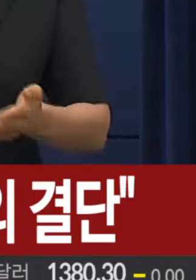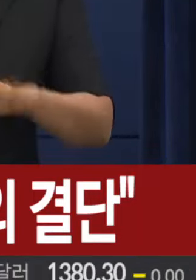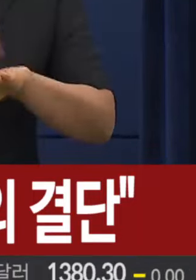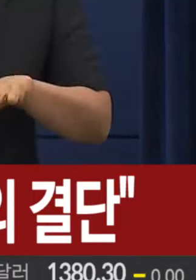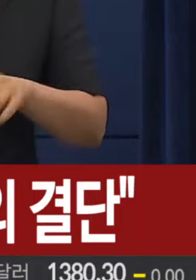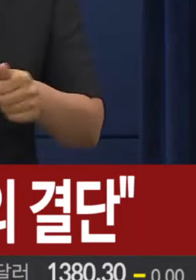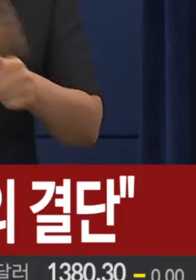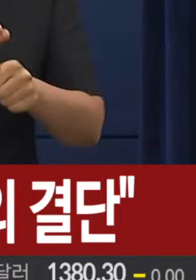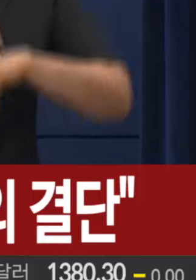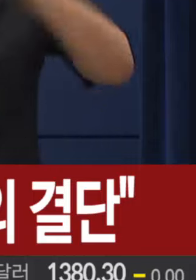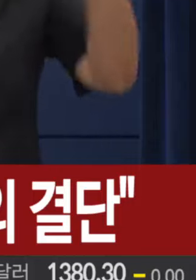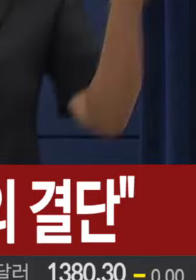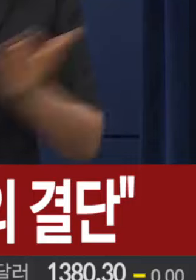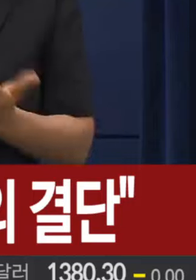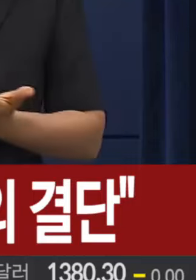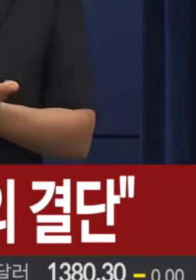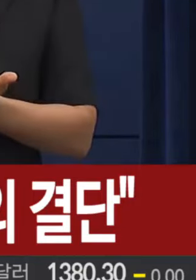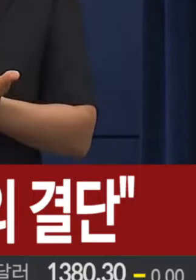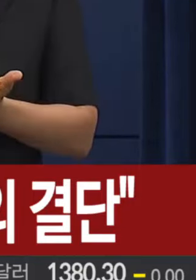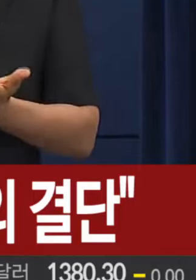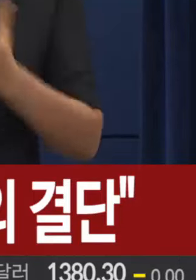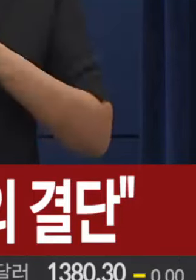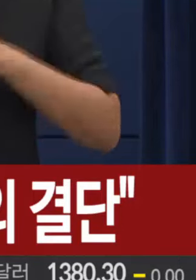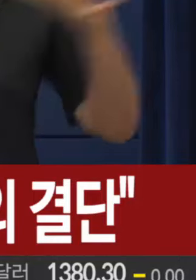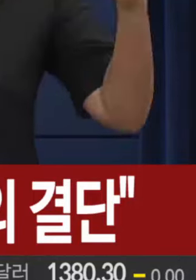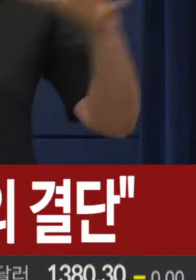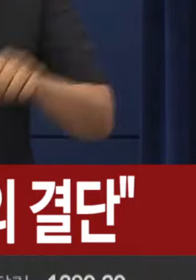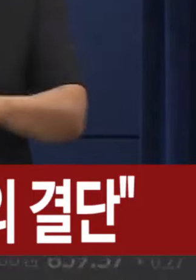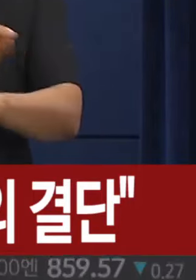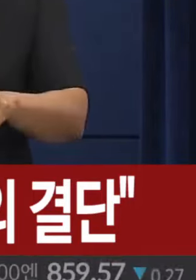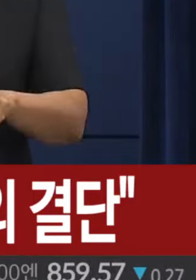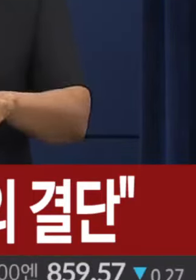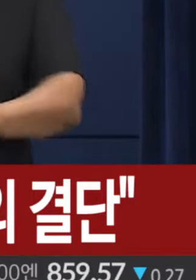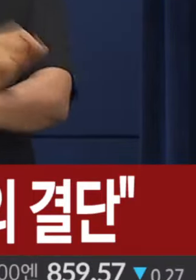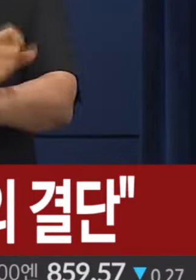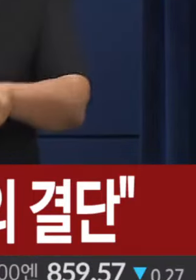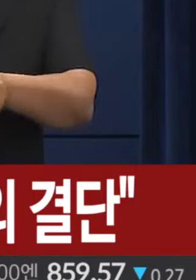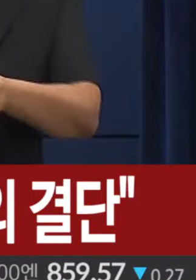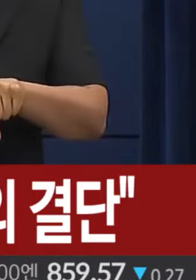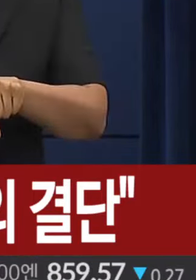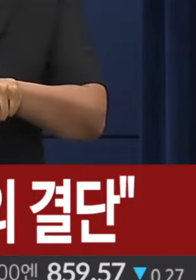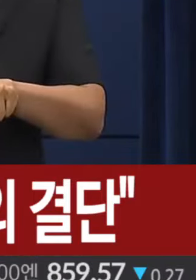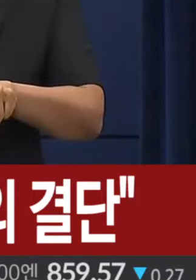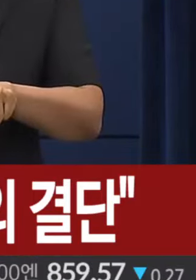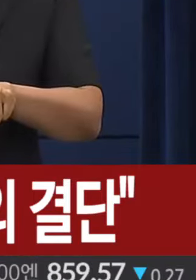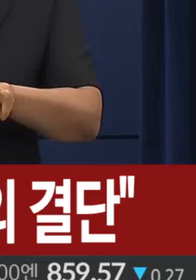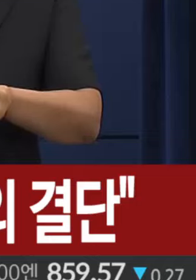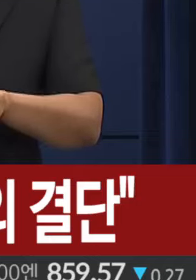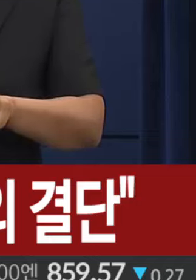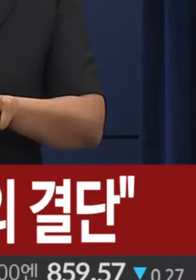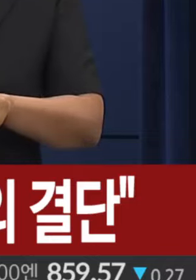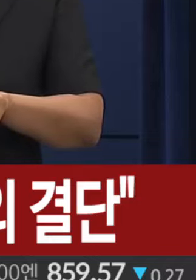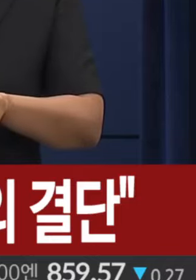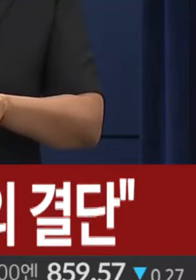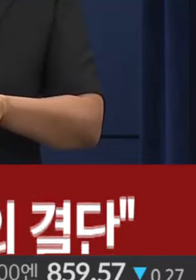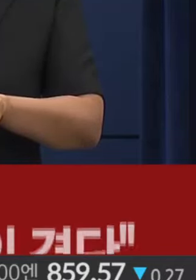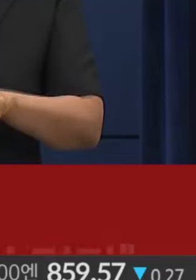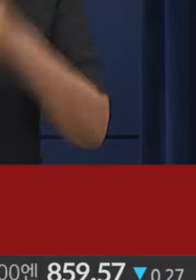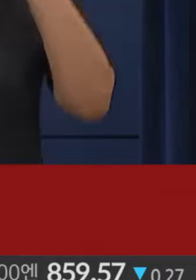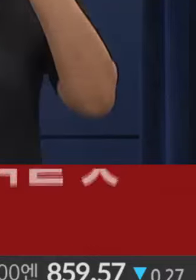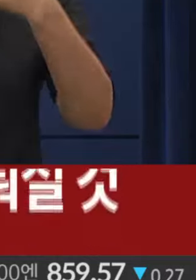전공의에 대해 복귀 여부에 상관없이 행정 처분을 하지 않기로 결정하였습니다.